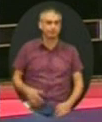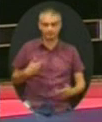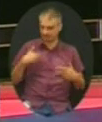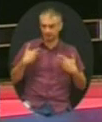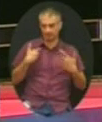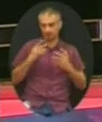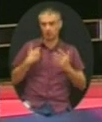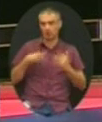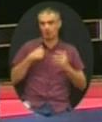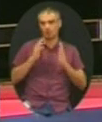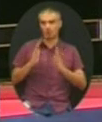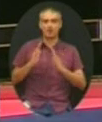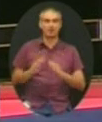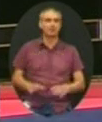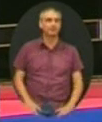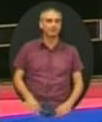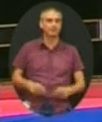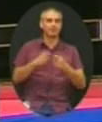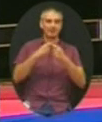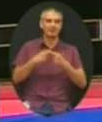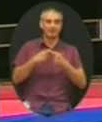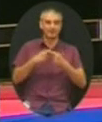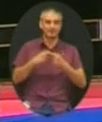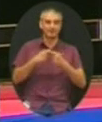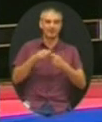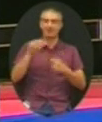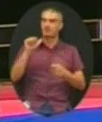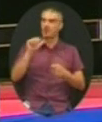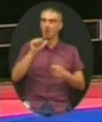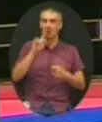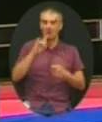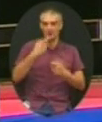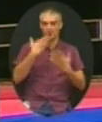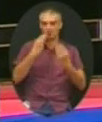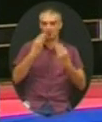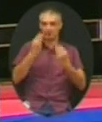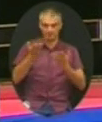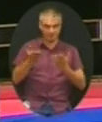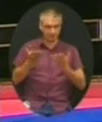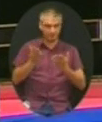שמח שאנחנו כאלה. כן. חבר הכנסת אמיר אוחנה, תודה רבה לך על הדברים האלה. תודה.